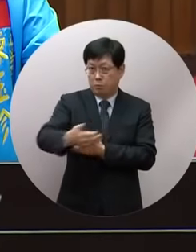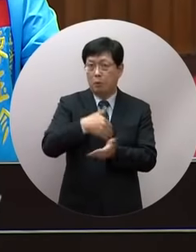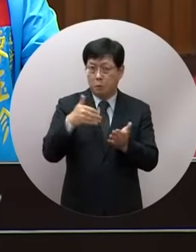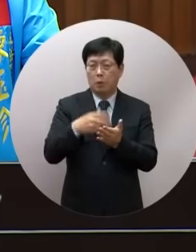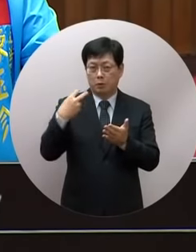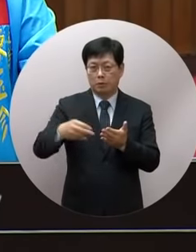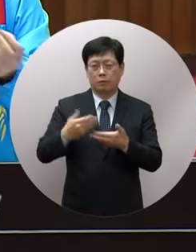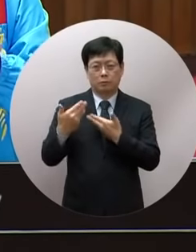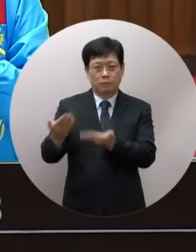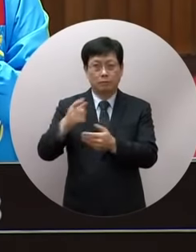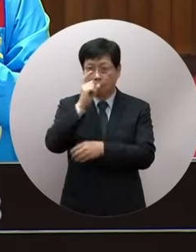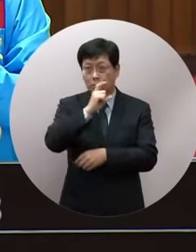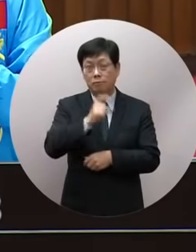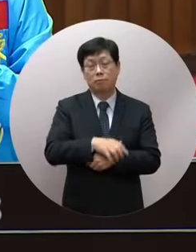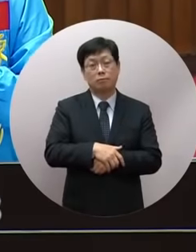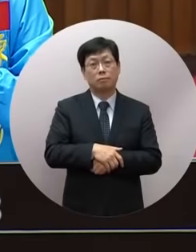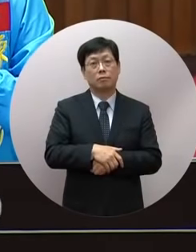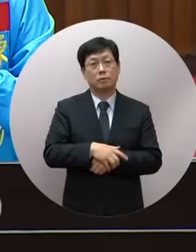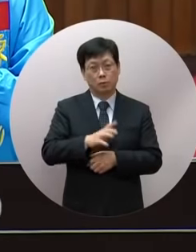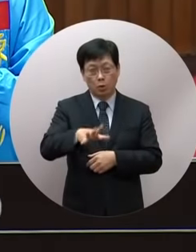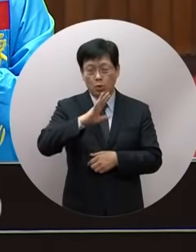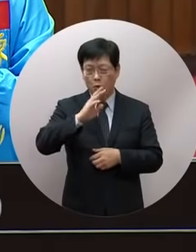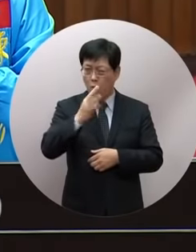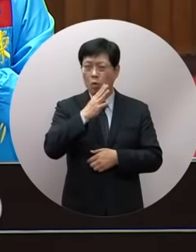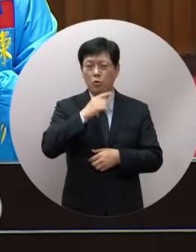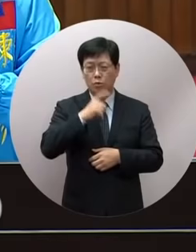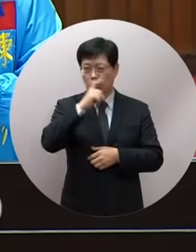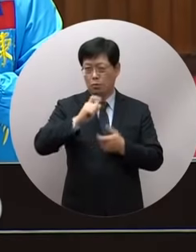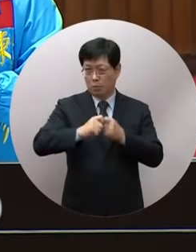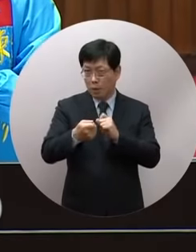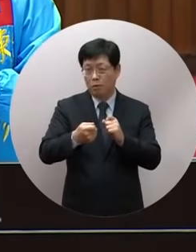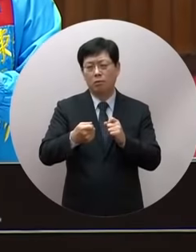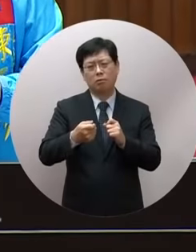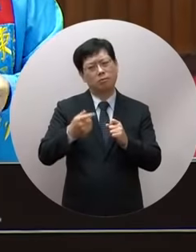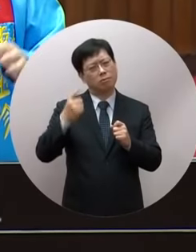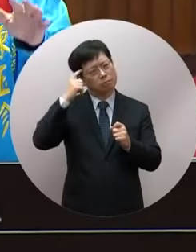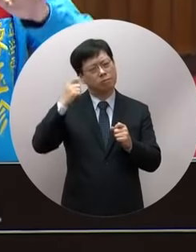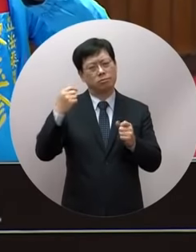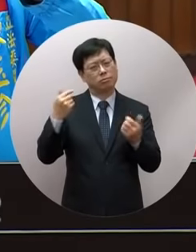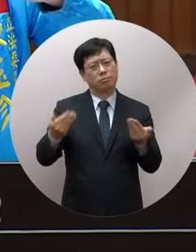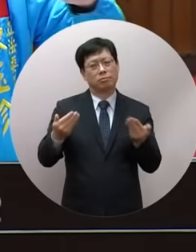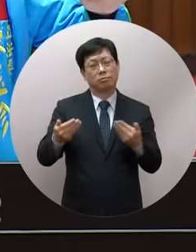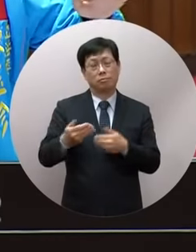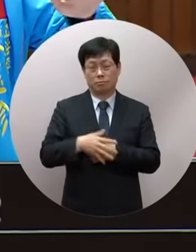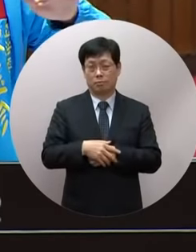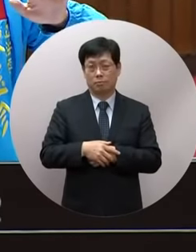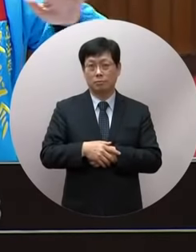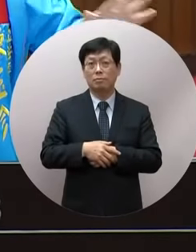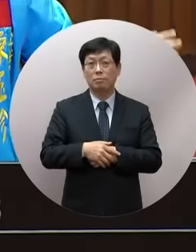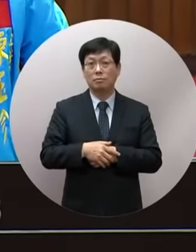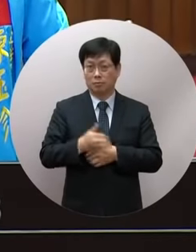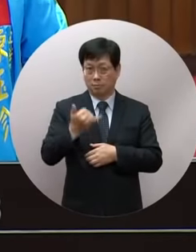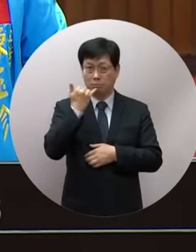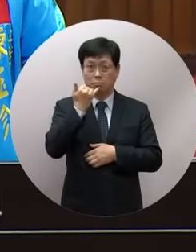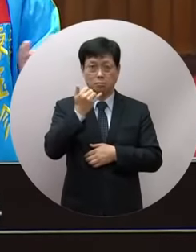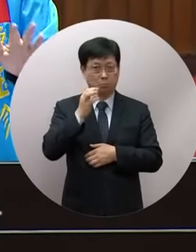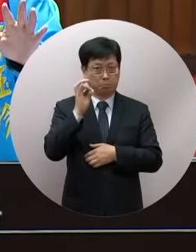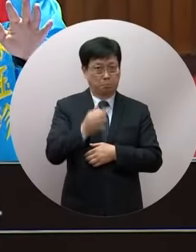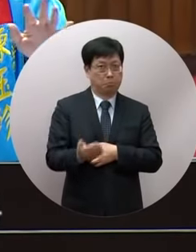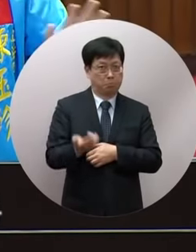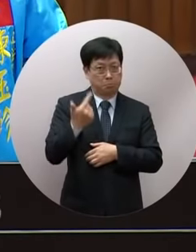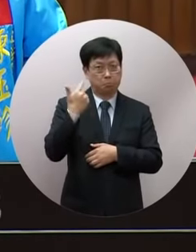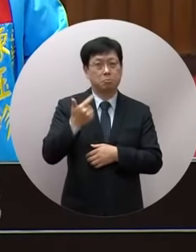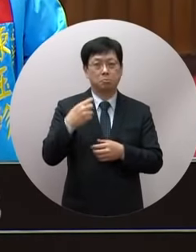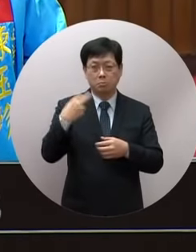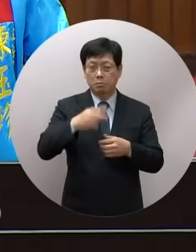酒给大家，也是有时候是发酒券，所以其实是差不多意思。那这样子不但可以很迅速。而